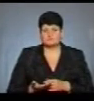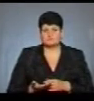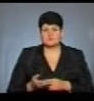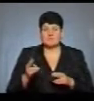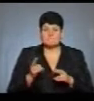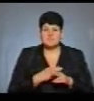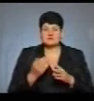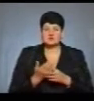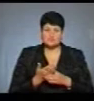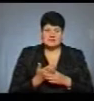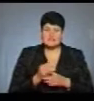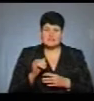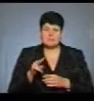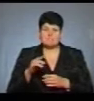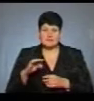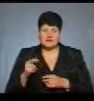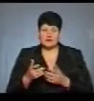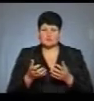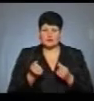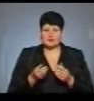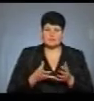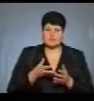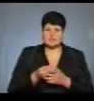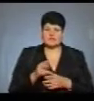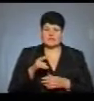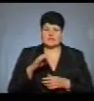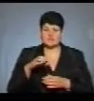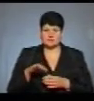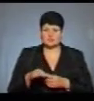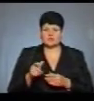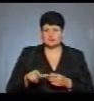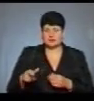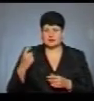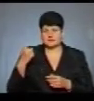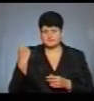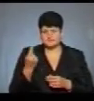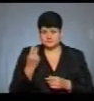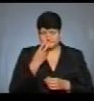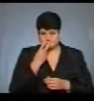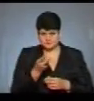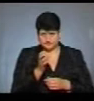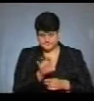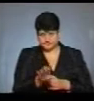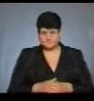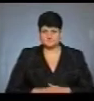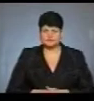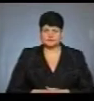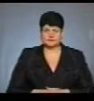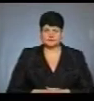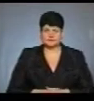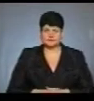Без субсидій та пільг отримали платіжки у листопаді жителі Харківщини. Дивимося відеоматеріал, потім повернемося.